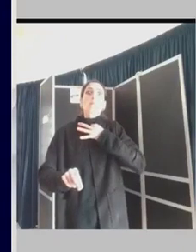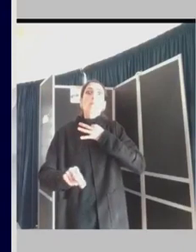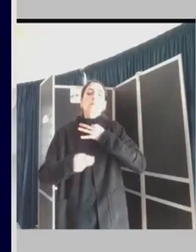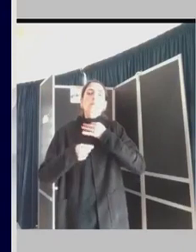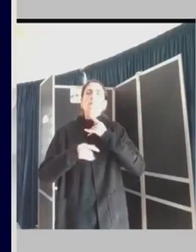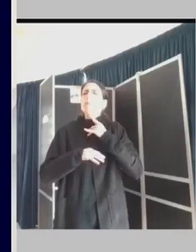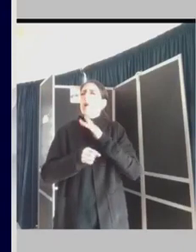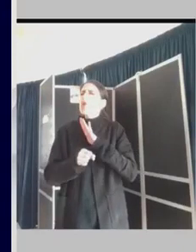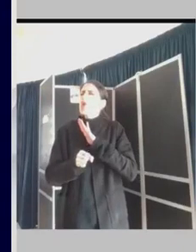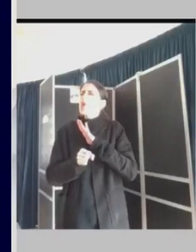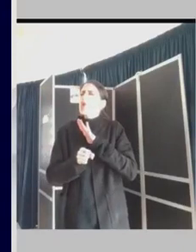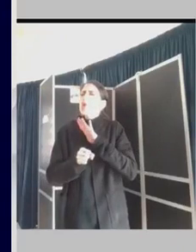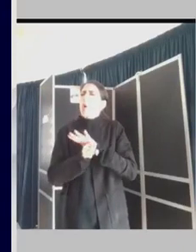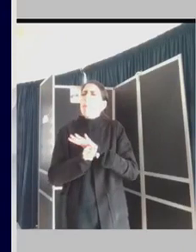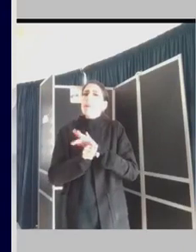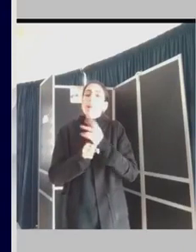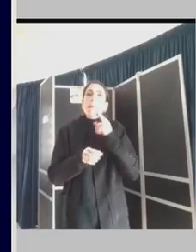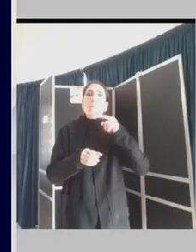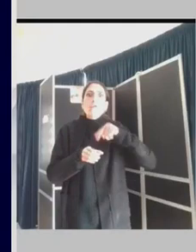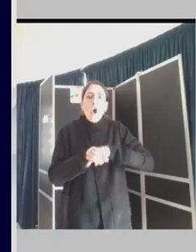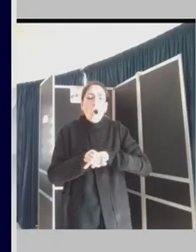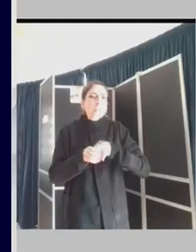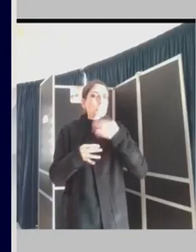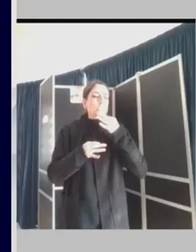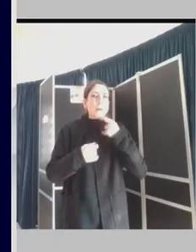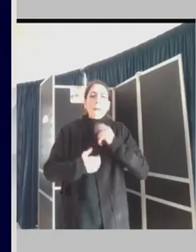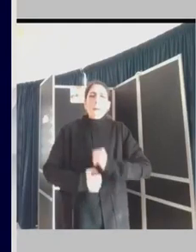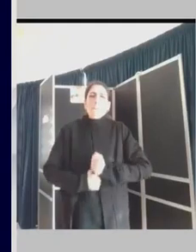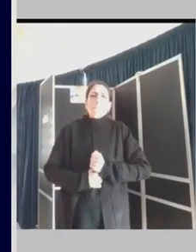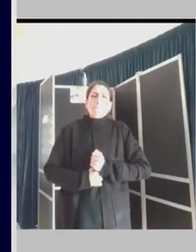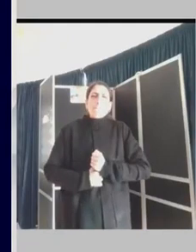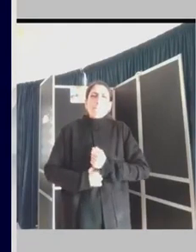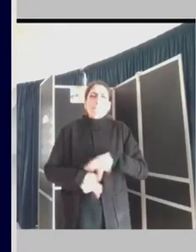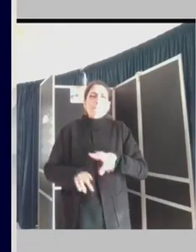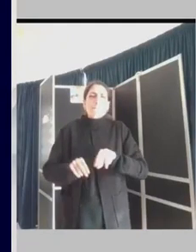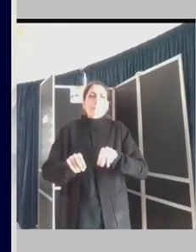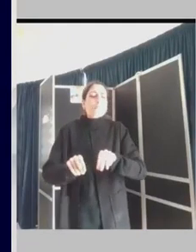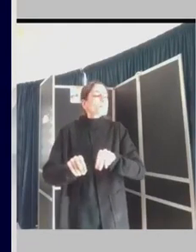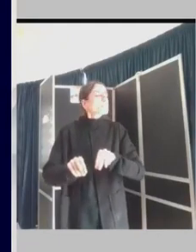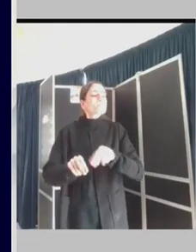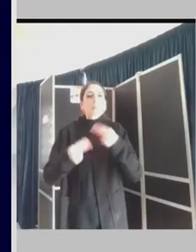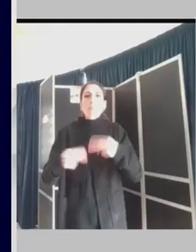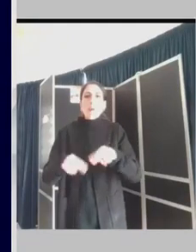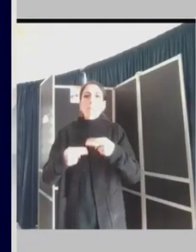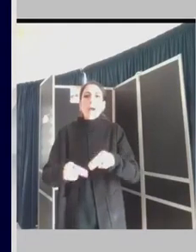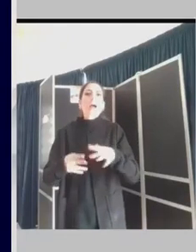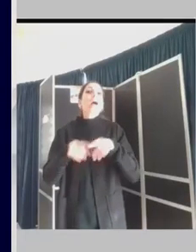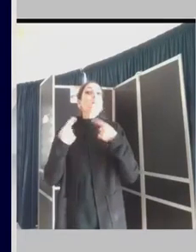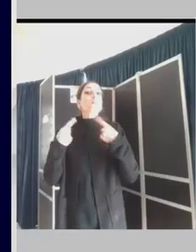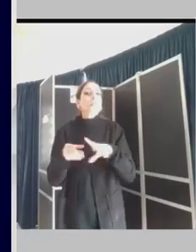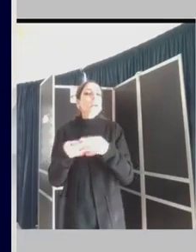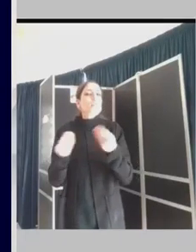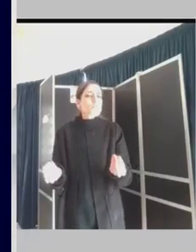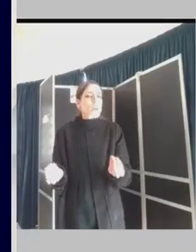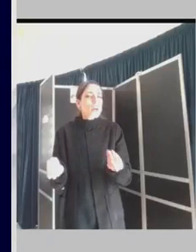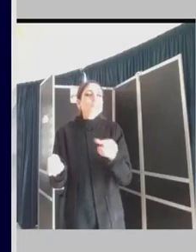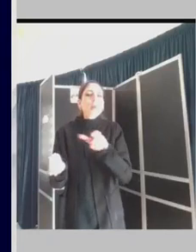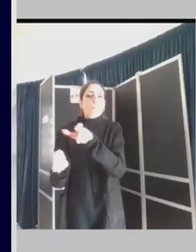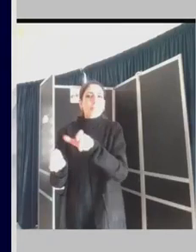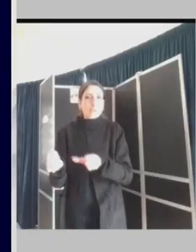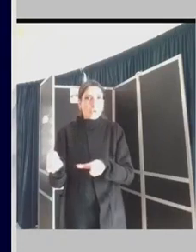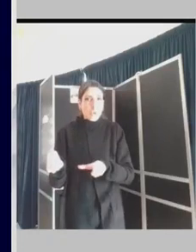è completa ma profonda, a quel punto la persona perderà coscienza, comunque si adagia per terra su un